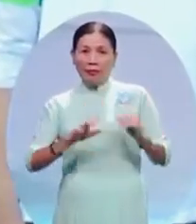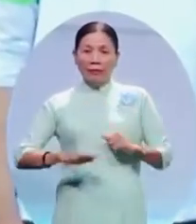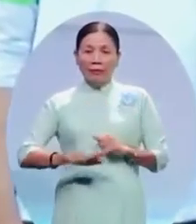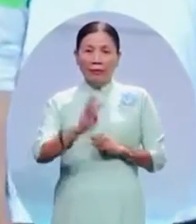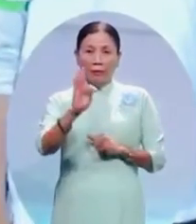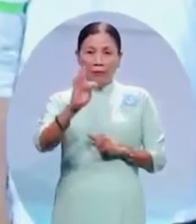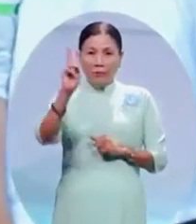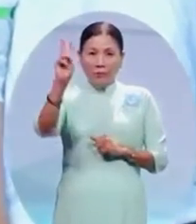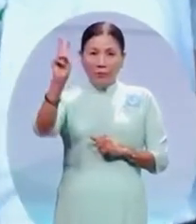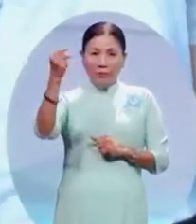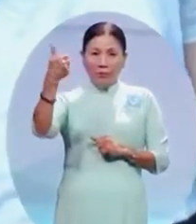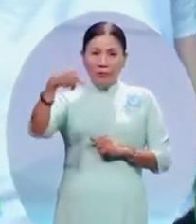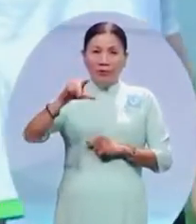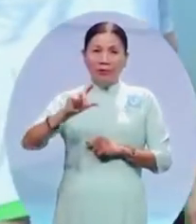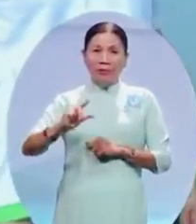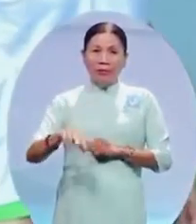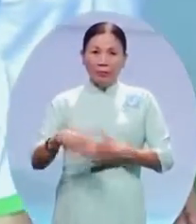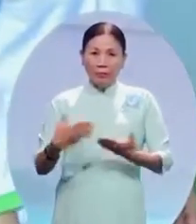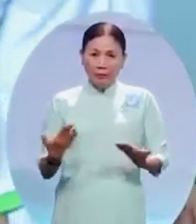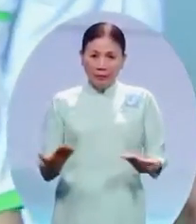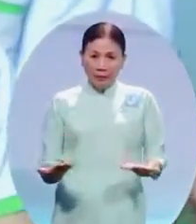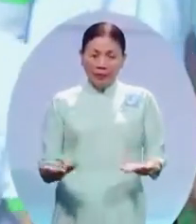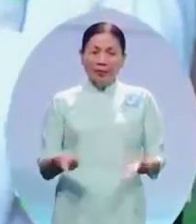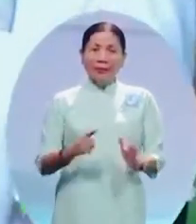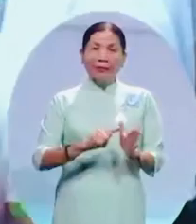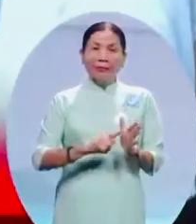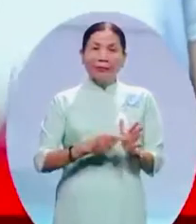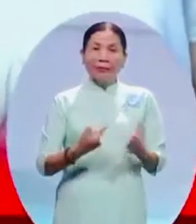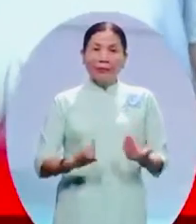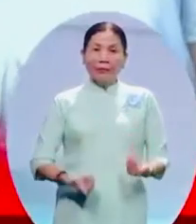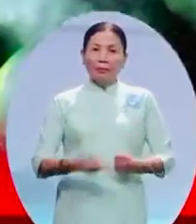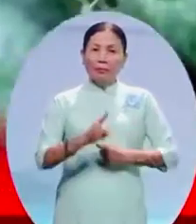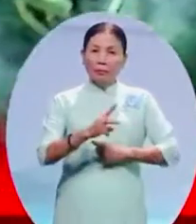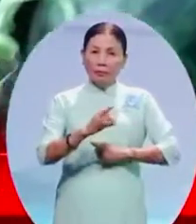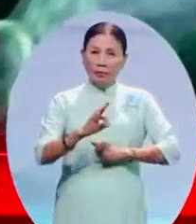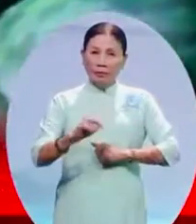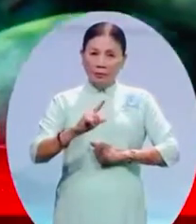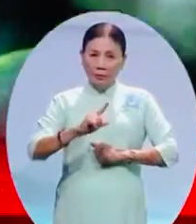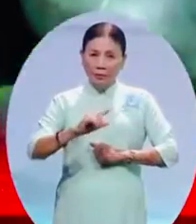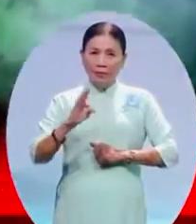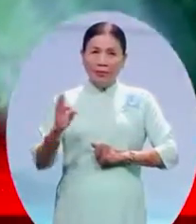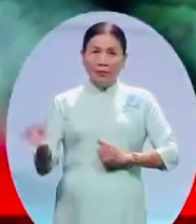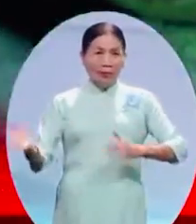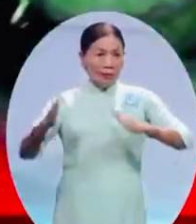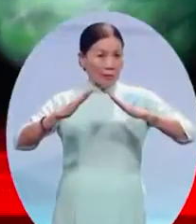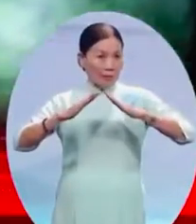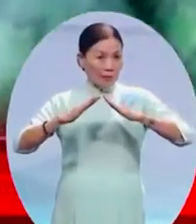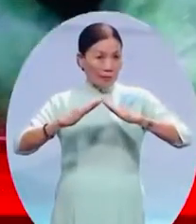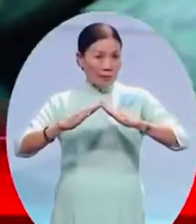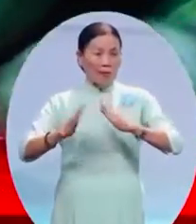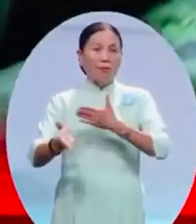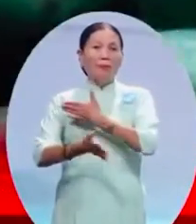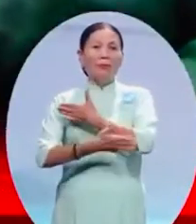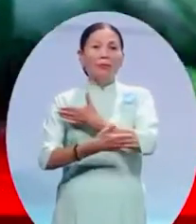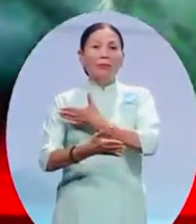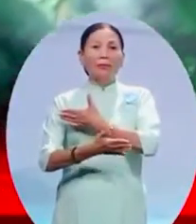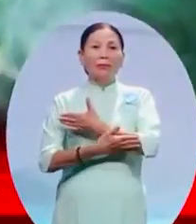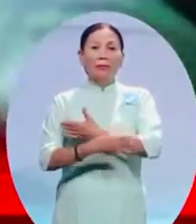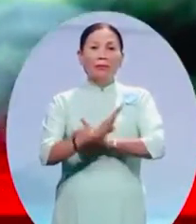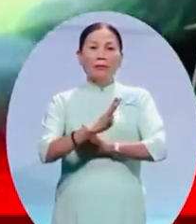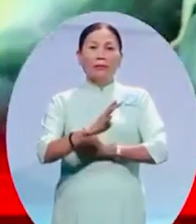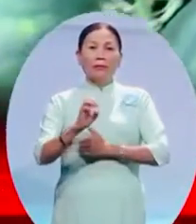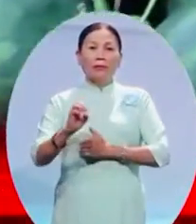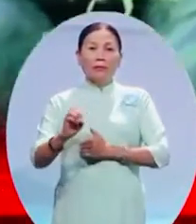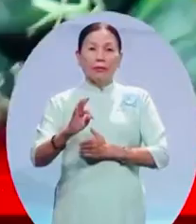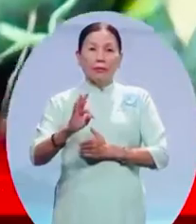trong tuần này, 20 tấn thanh long cũng sẽ về đến trụ sở. Cán bộ nhân viên tập đoàn sẽ giúp tiêu thụ toàn bộ 40 tấn dưa hấu và thanh long